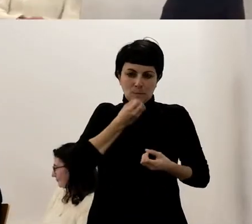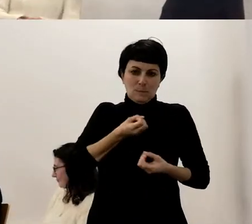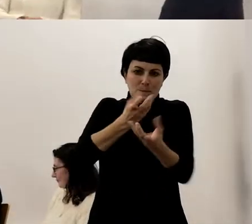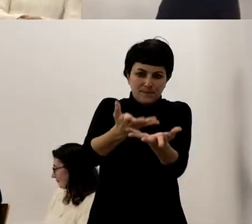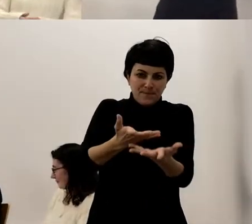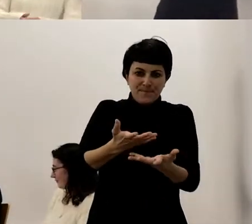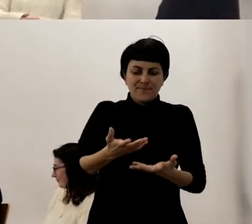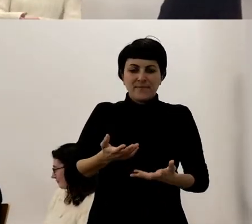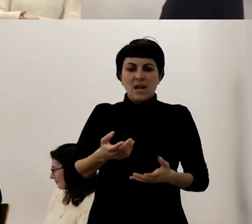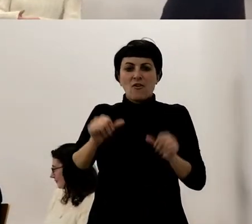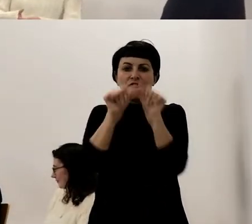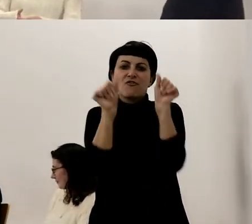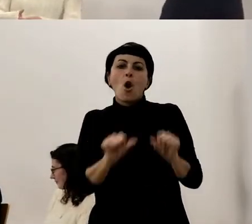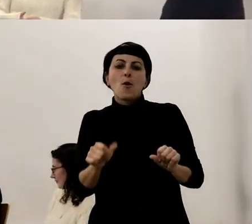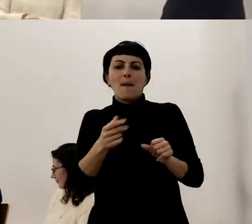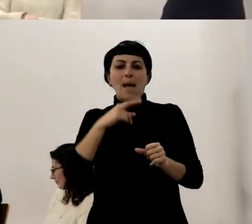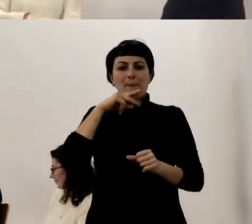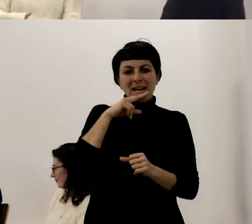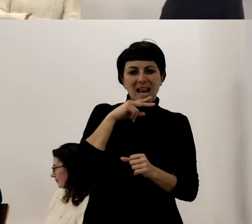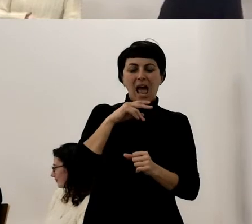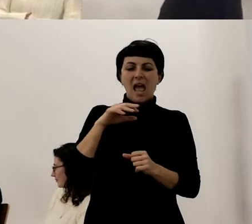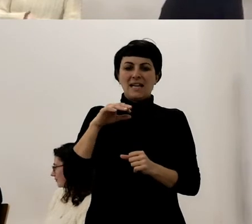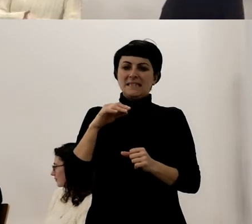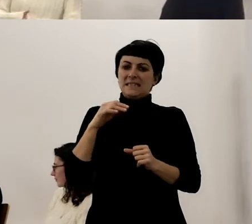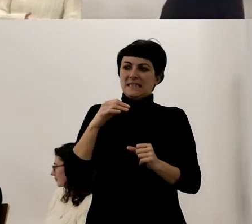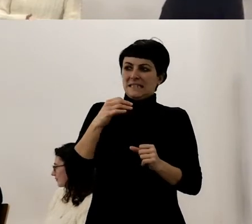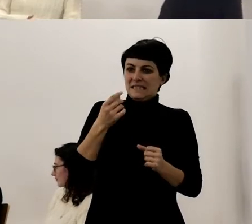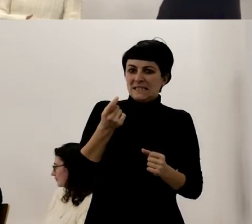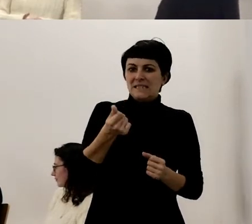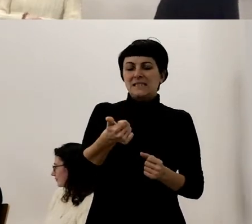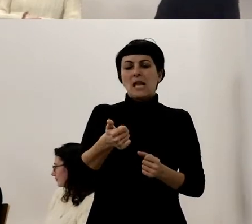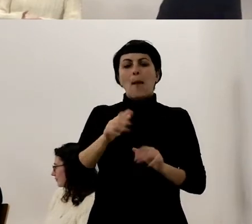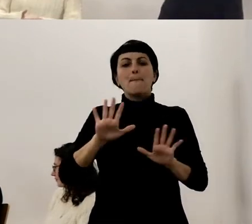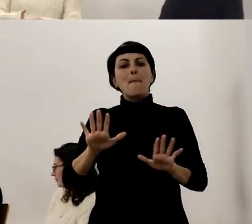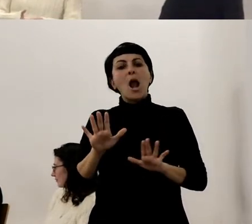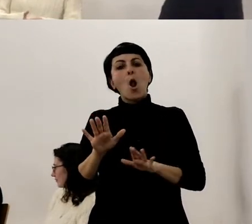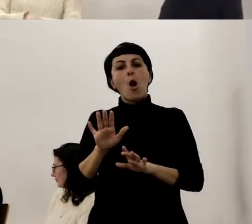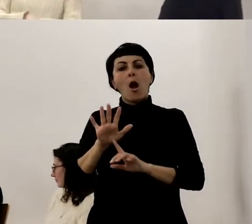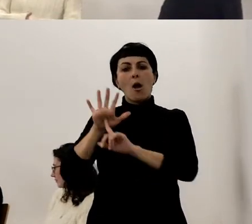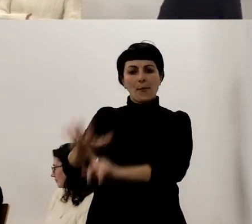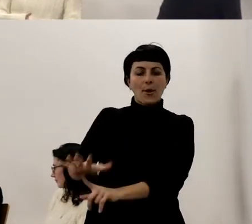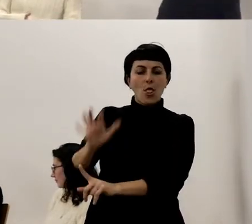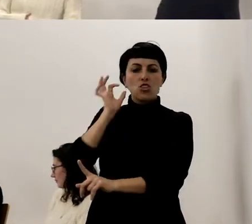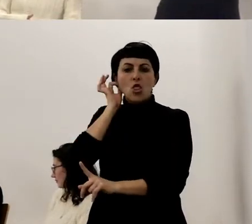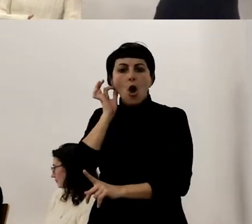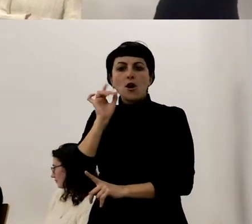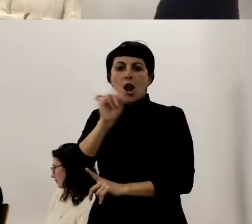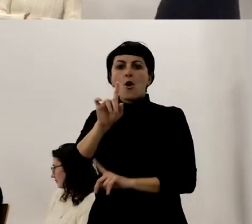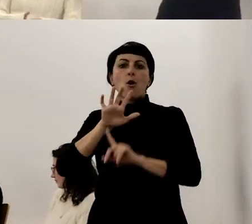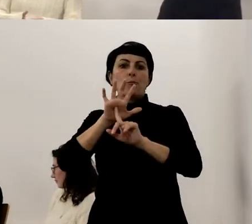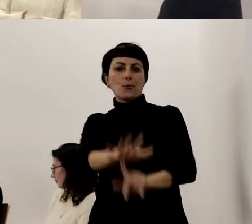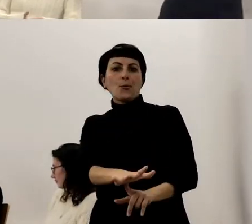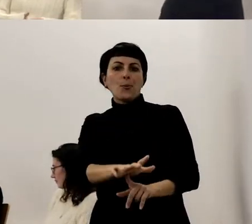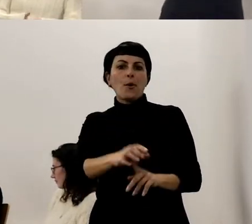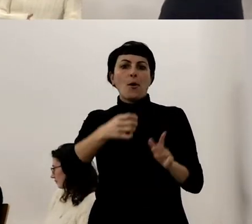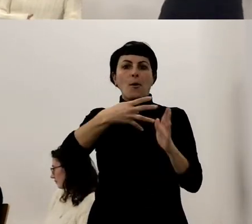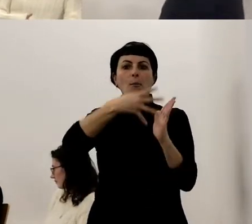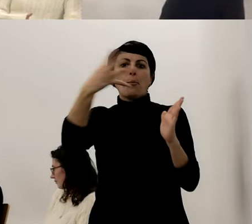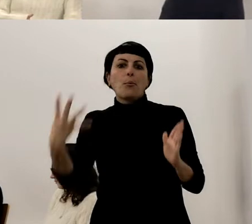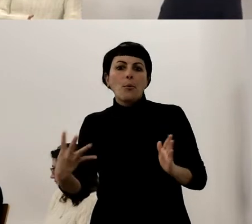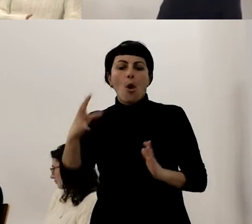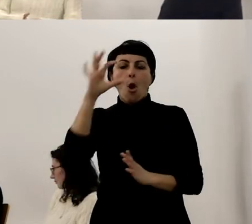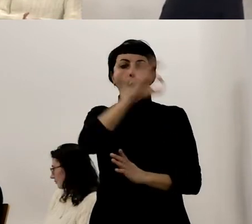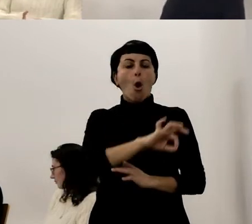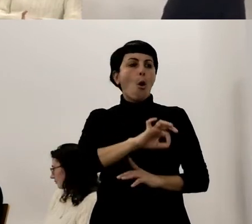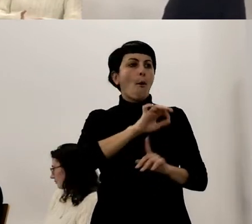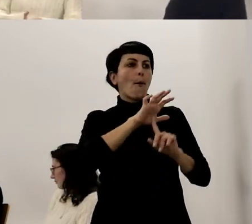sobretot expressions i maneres de dirigir-te a una persona, però ja no només cap a les dones, sinó vers les persones homosexuals i vers les persones que són d'un